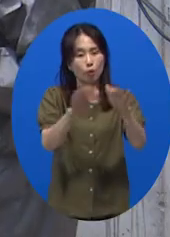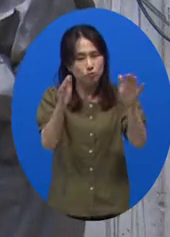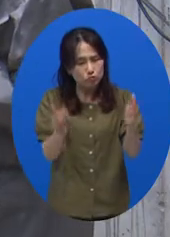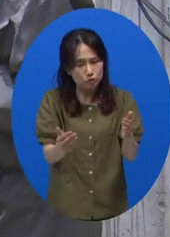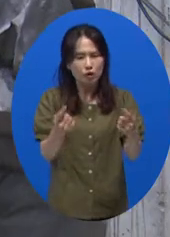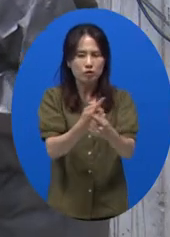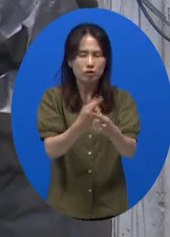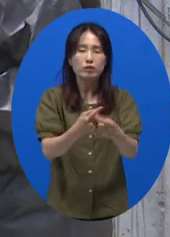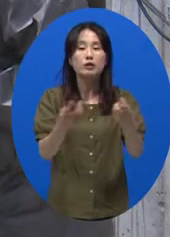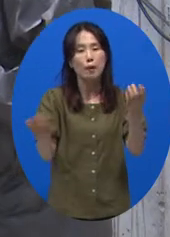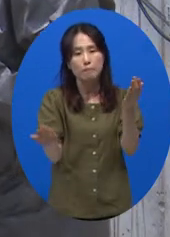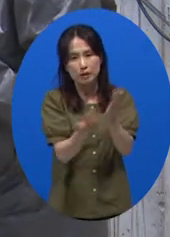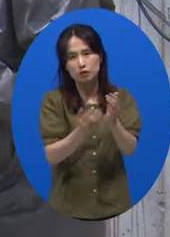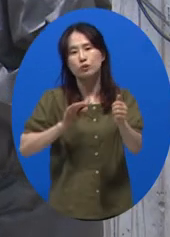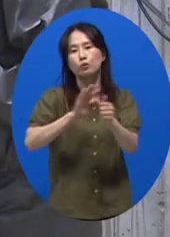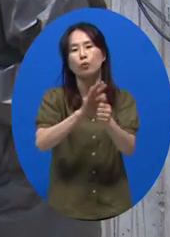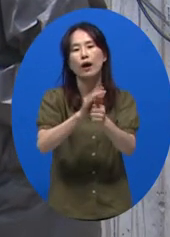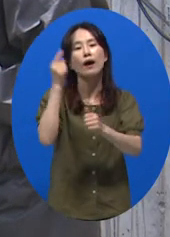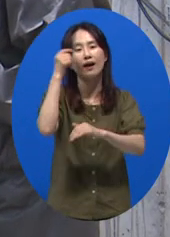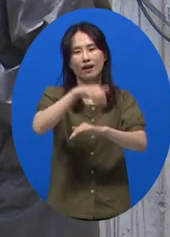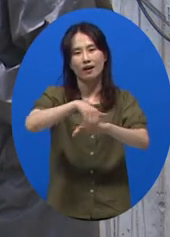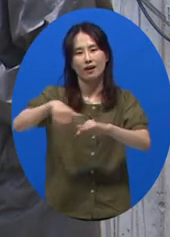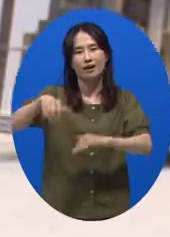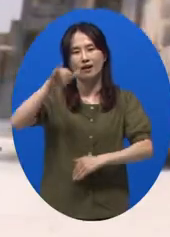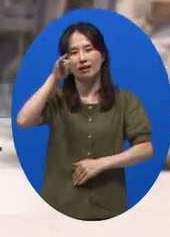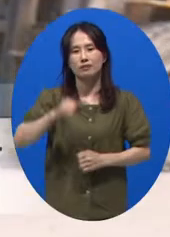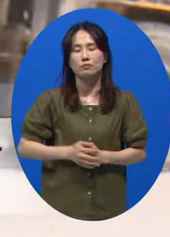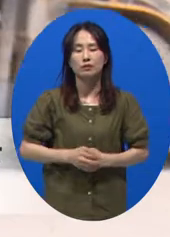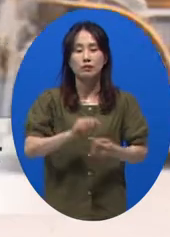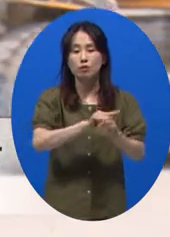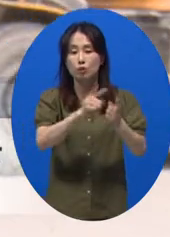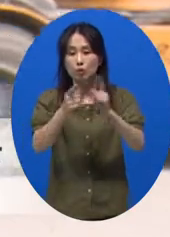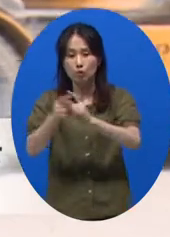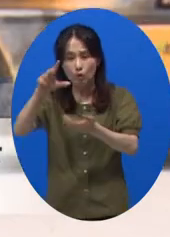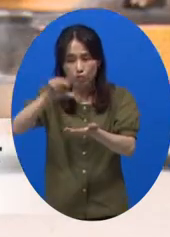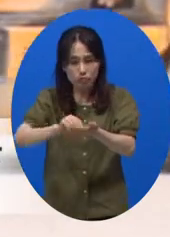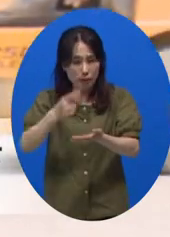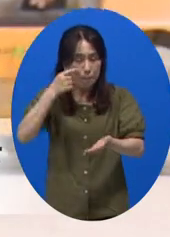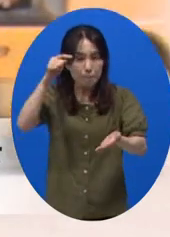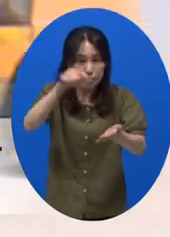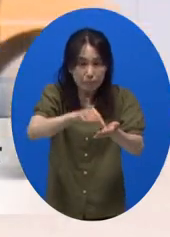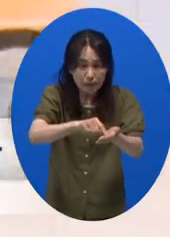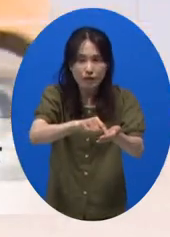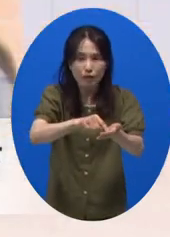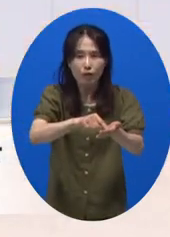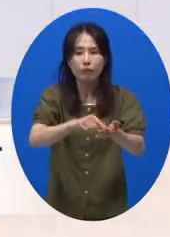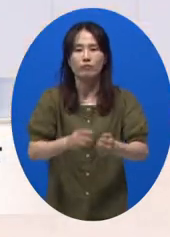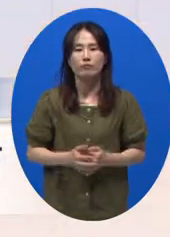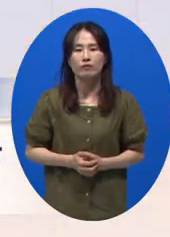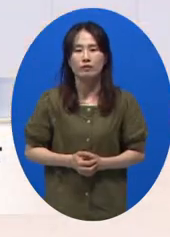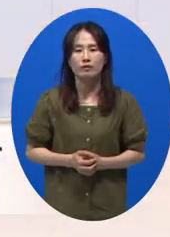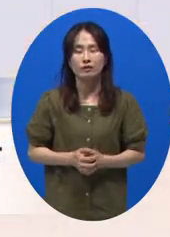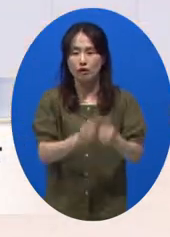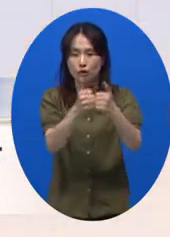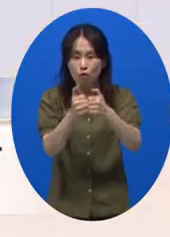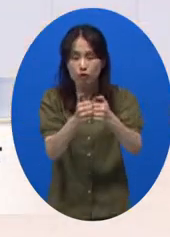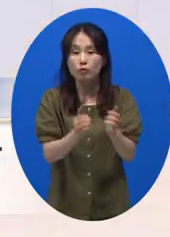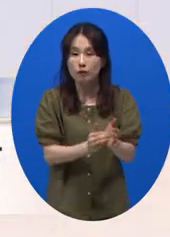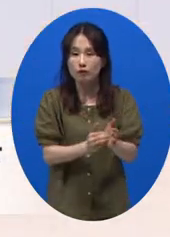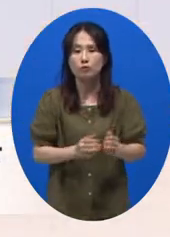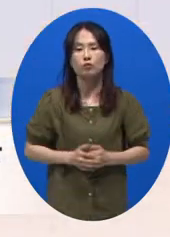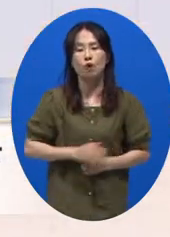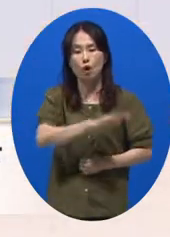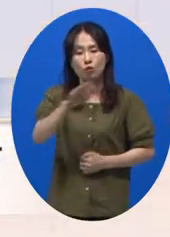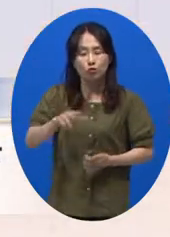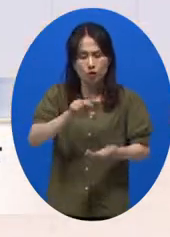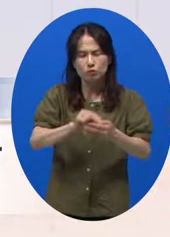개선 방안을 맞춤형으로 지도할 계획입니다. 서로가 이제 문제점을 뭐 같이 의논했는데 우리의 문제점도